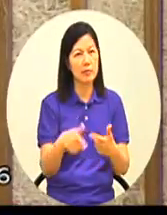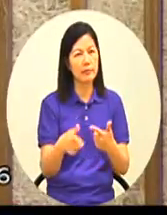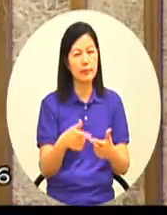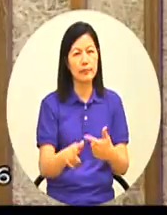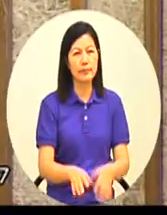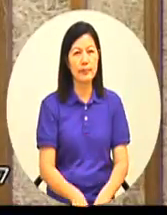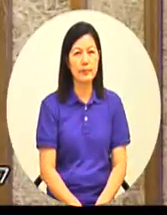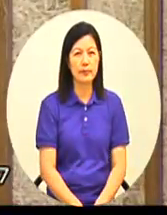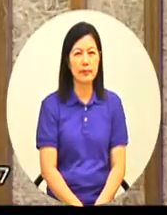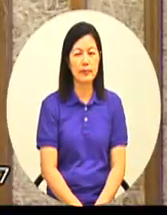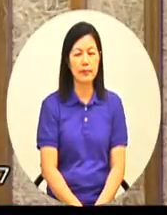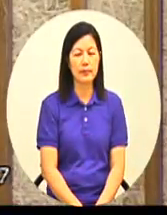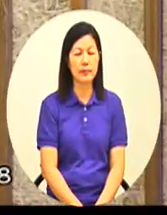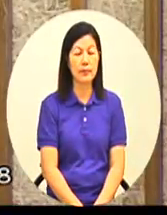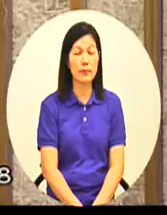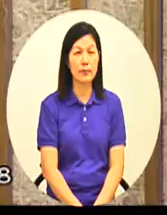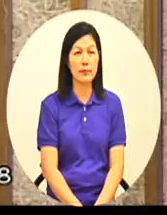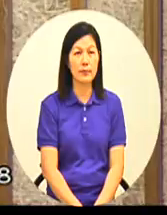其实